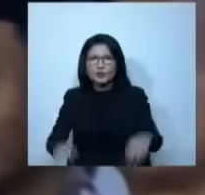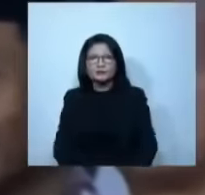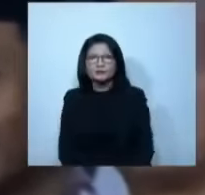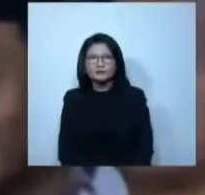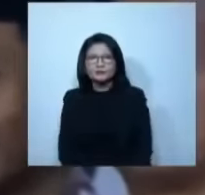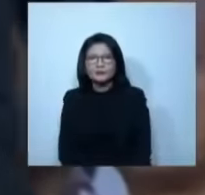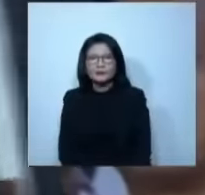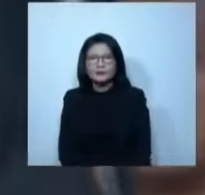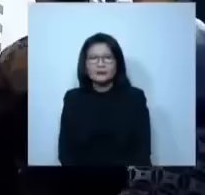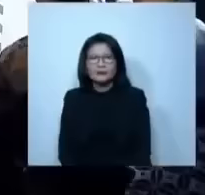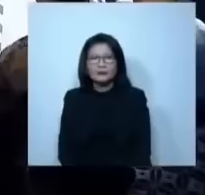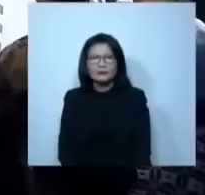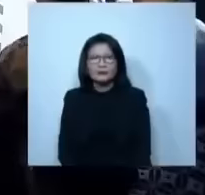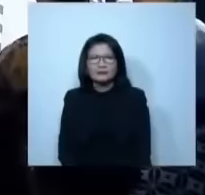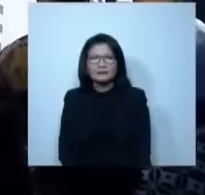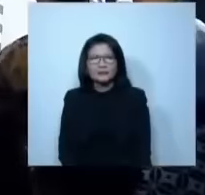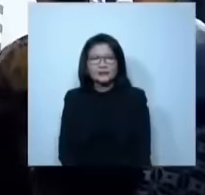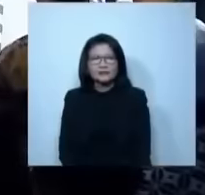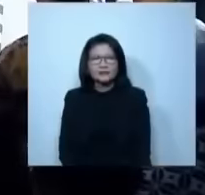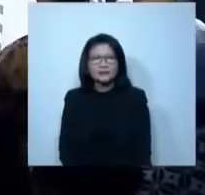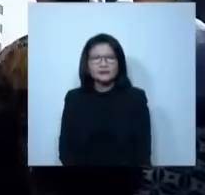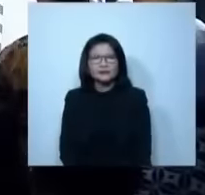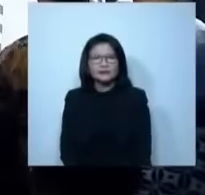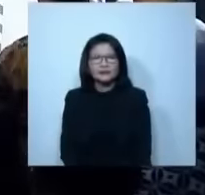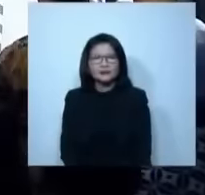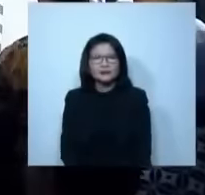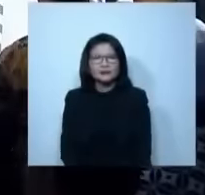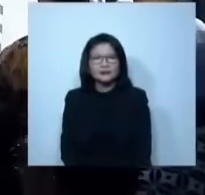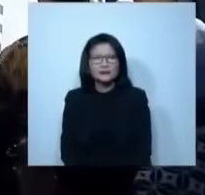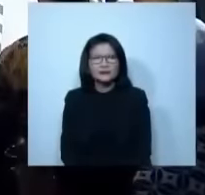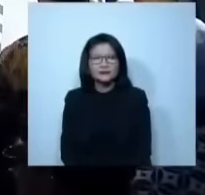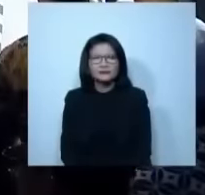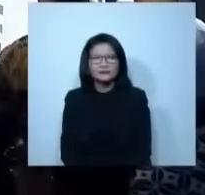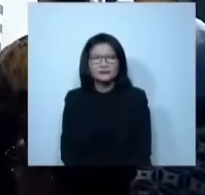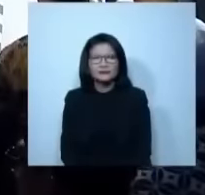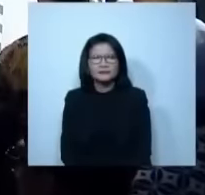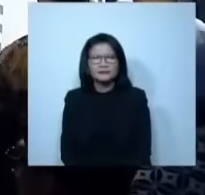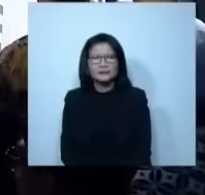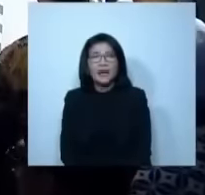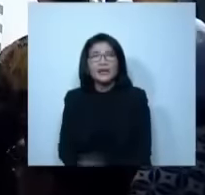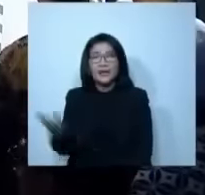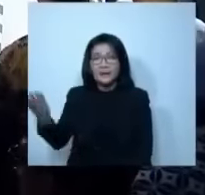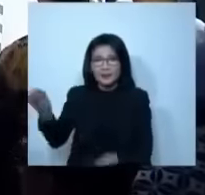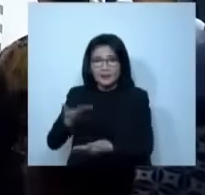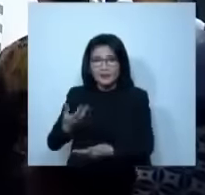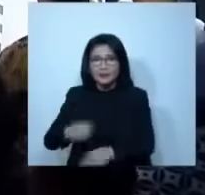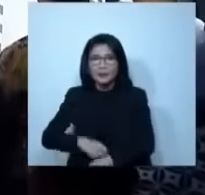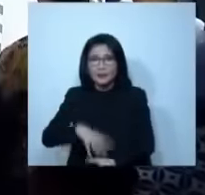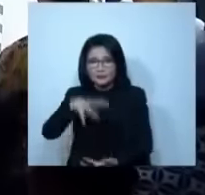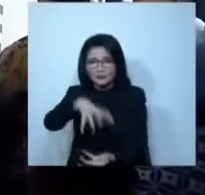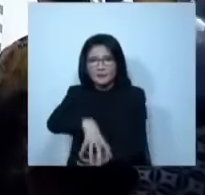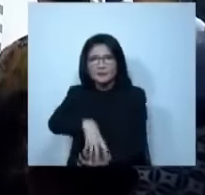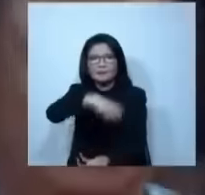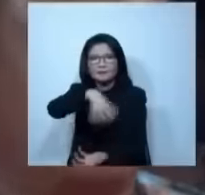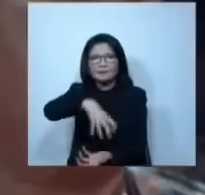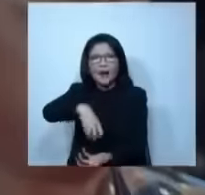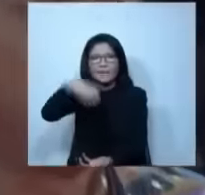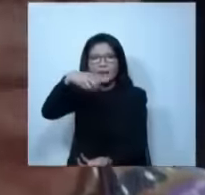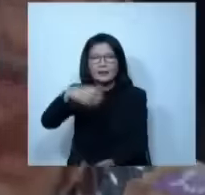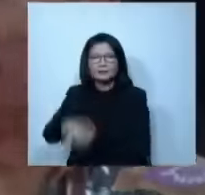kami persilakan untuk selanjutnya kepada panelis Bapak Hairul Fahmi untuk mengambil pertanyaan di